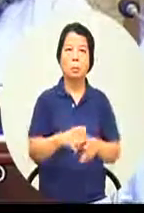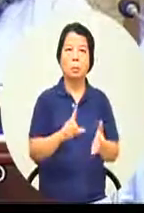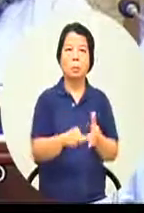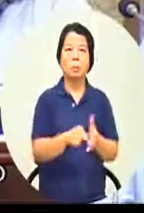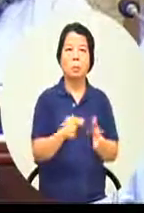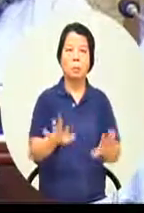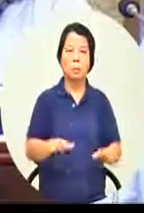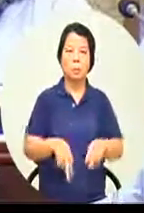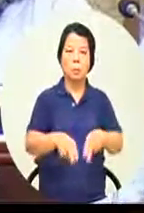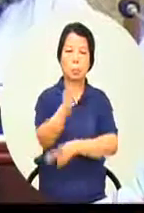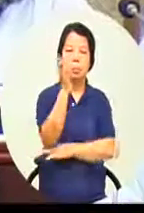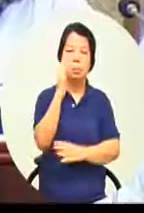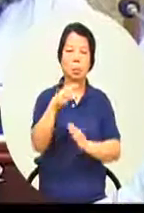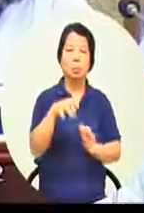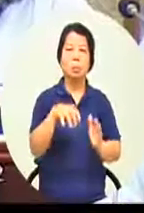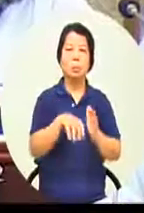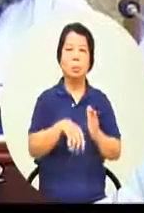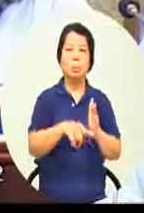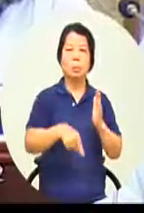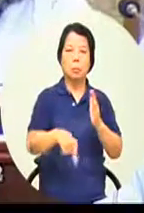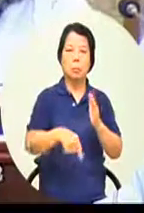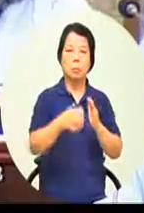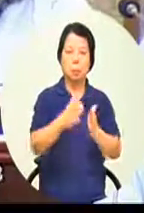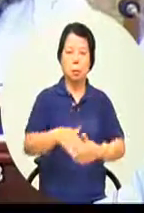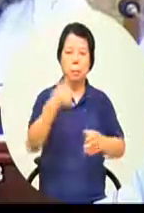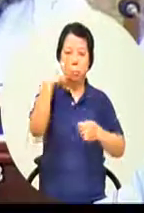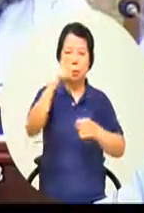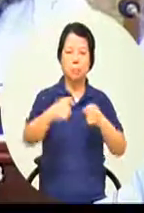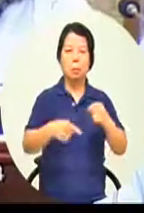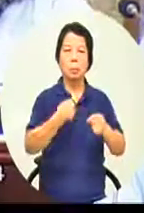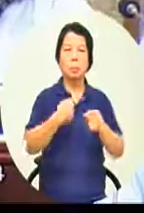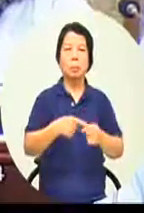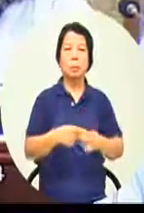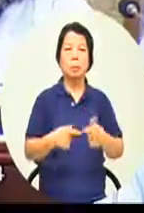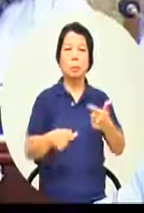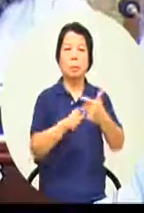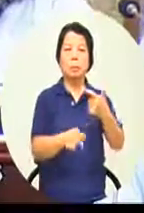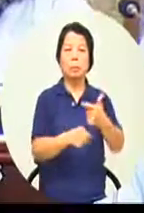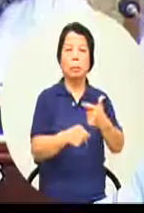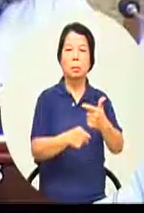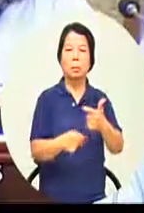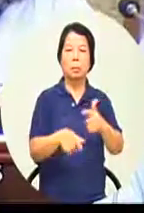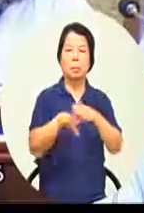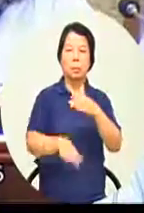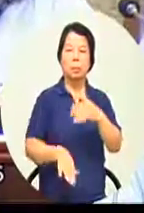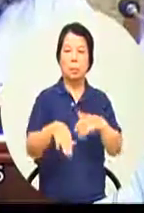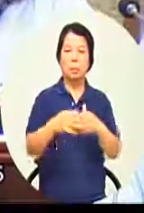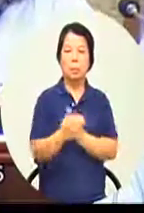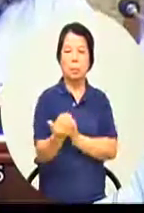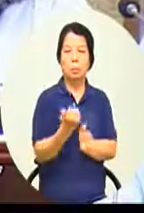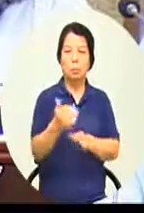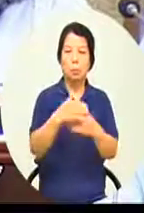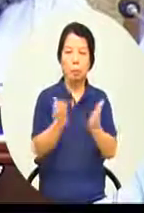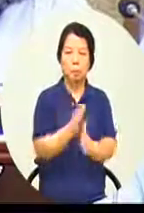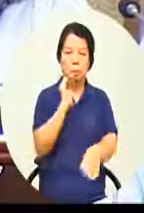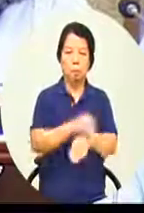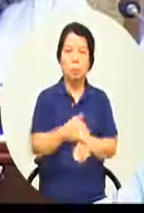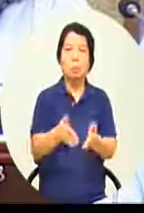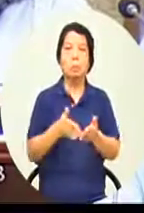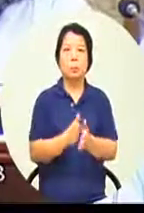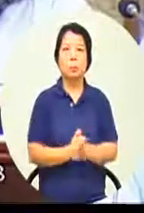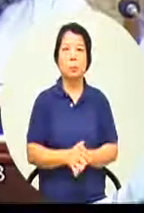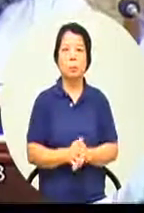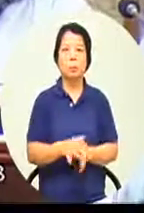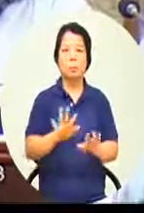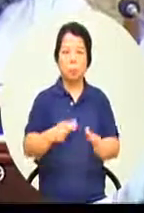行政院核准给我们的部分是要在明年6月底之前要完成。那但是我们希望再往